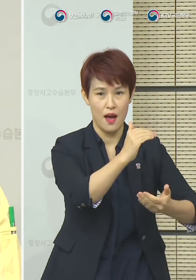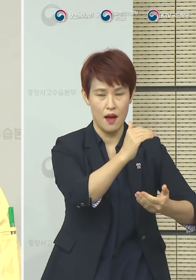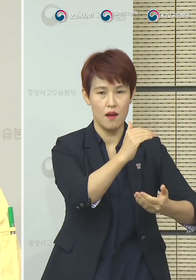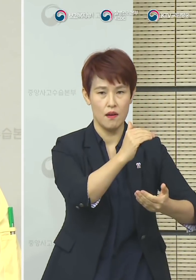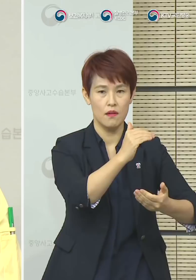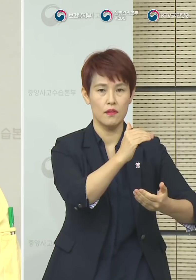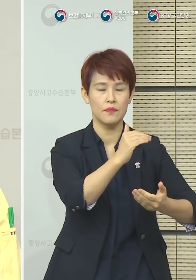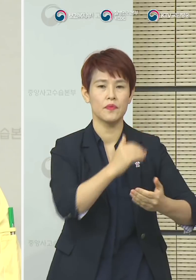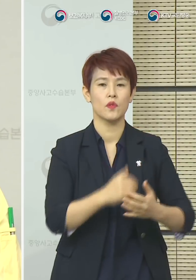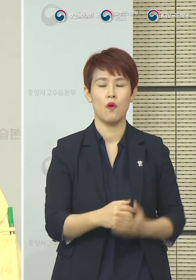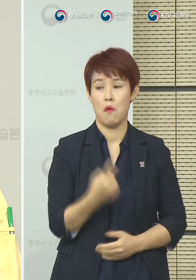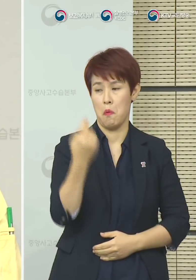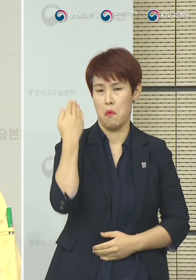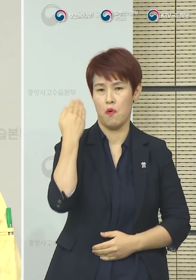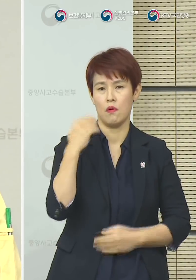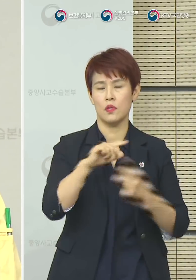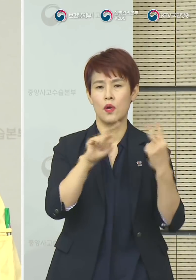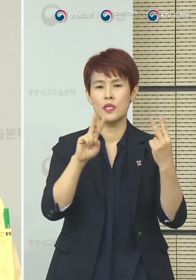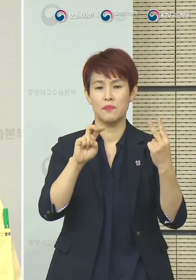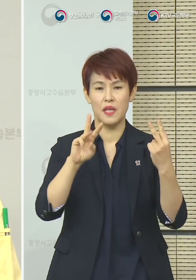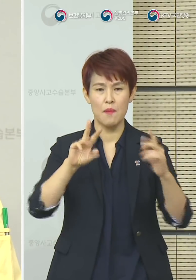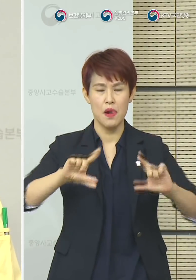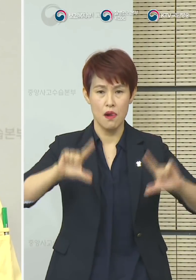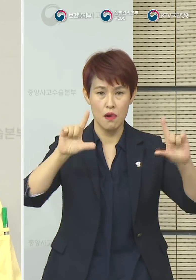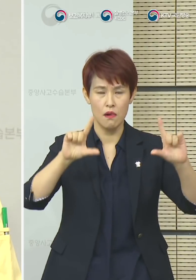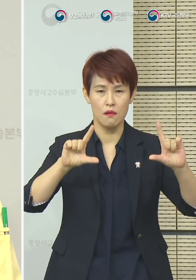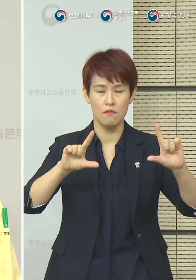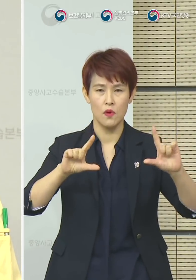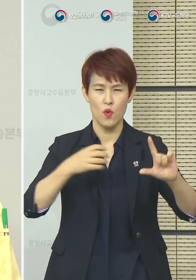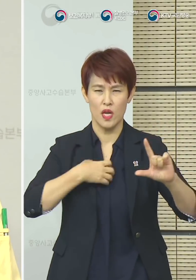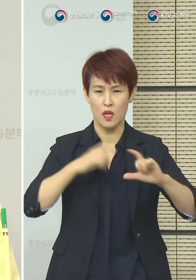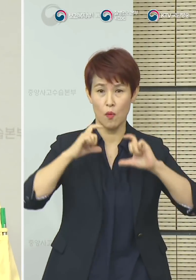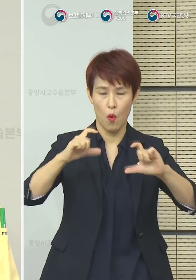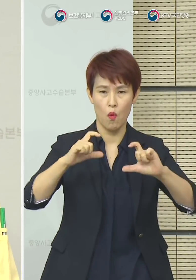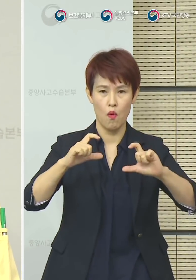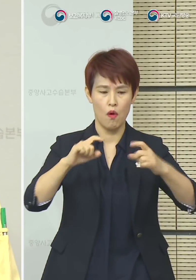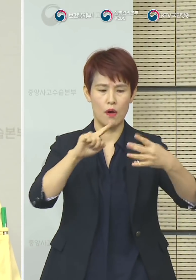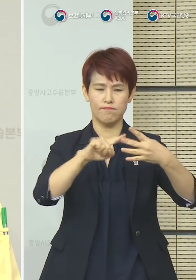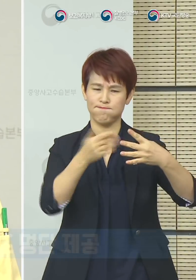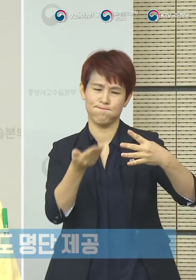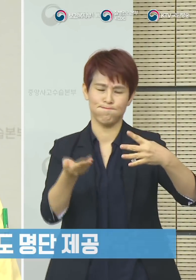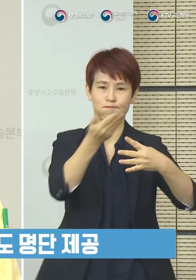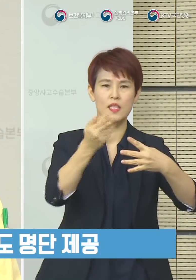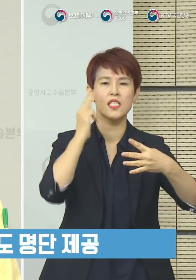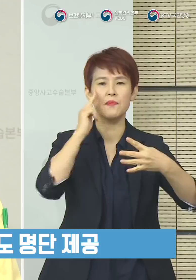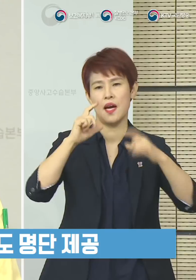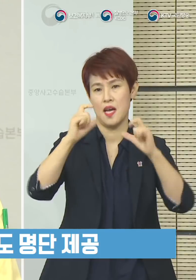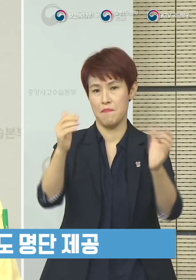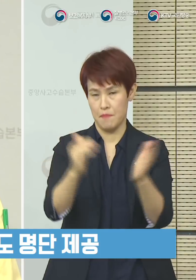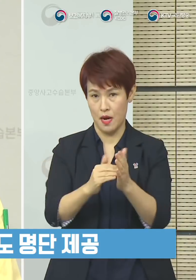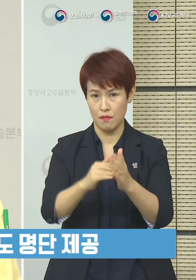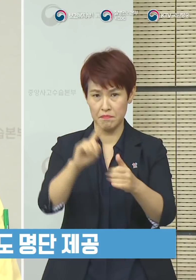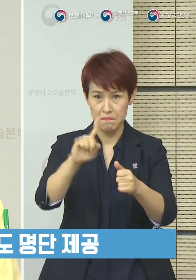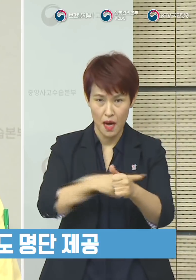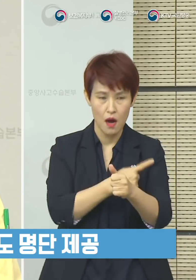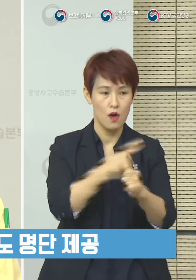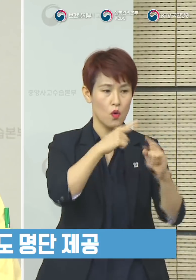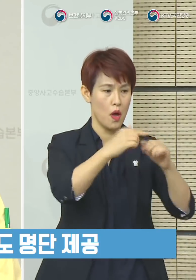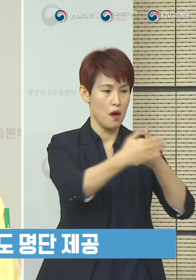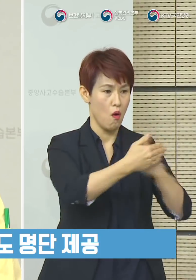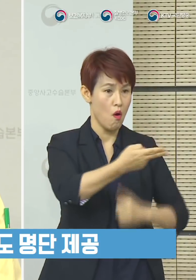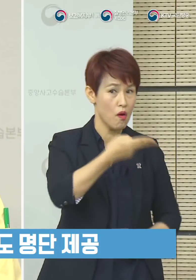특히 지난 23일 위기경보를 심각 단계로 상향시킨 이상 교회 측의 자발적 협조가 없을